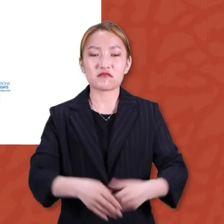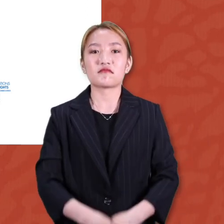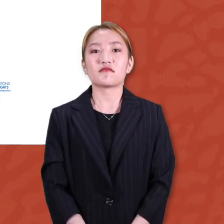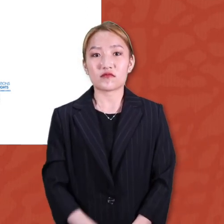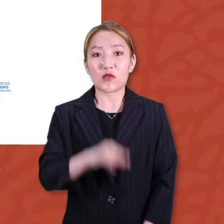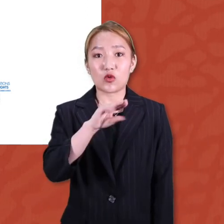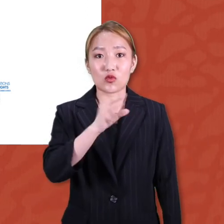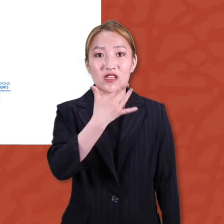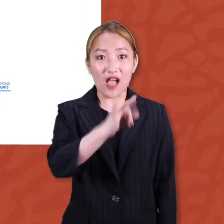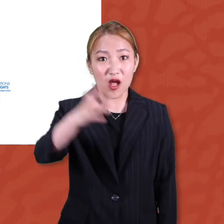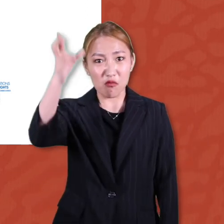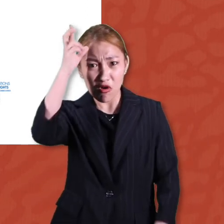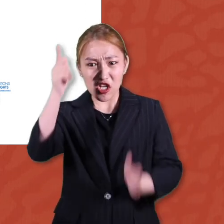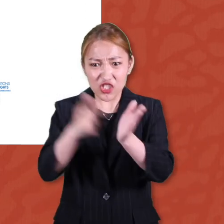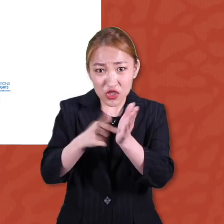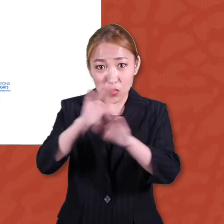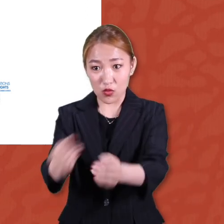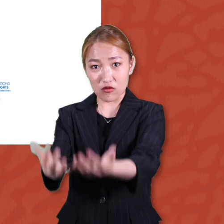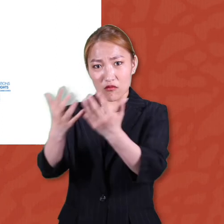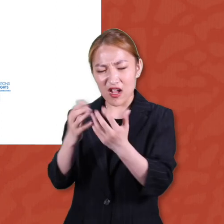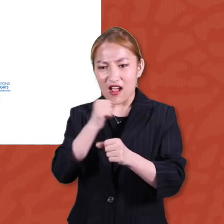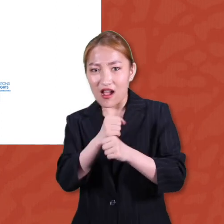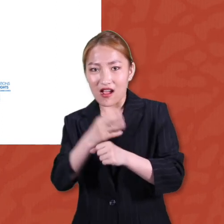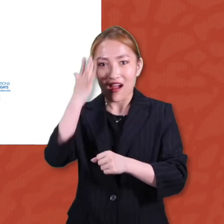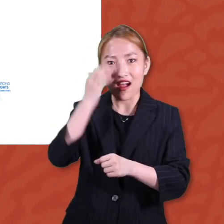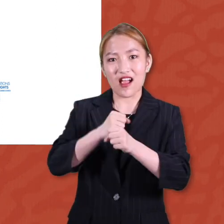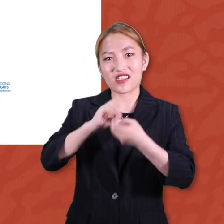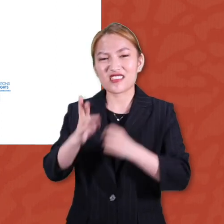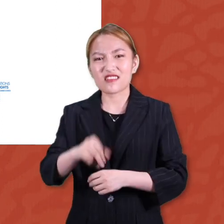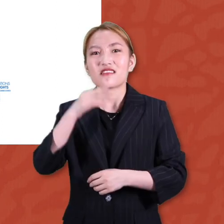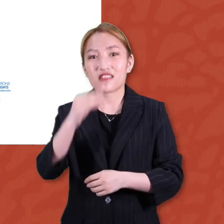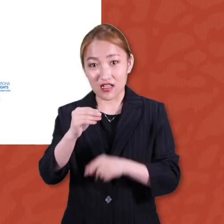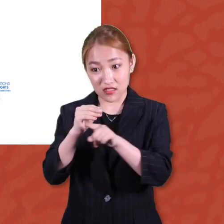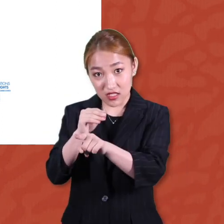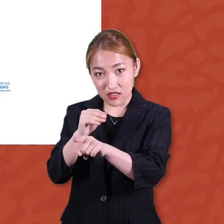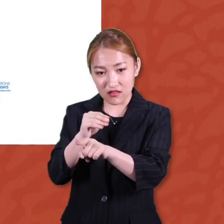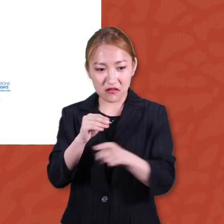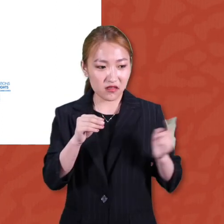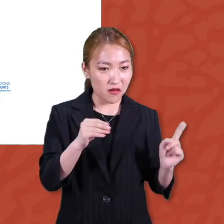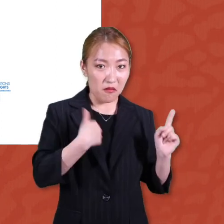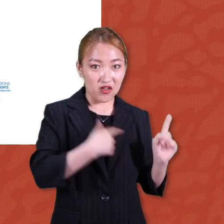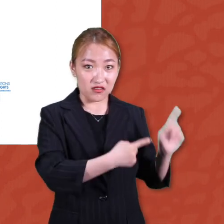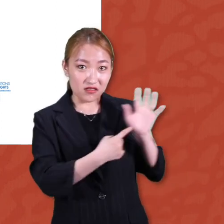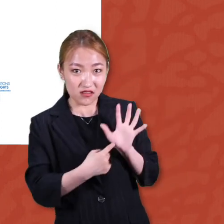Тэд тусгай боловсролын хэрэгцээтэй суралцагчид ажиллах арга барилыг сонгоход багш нарт дэмжлэг гүйцүүлдэг.